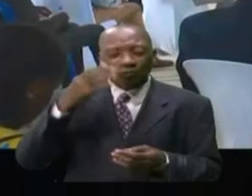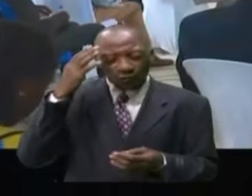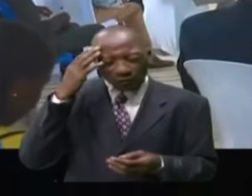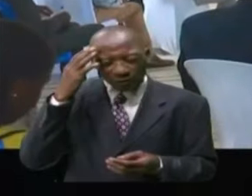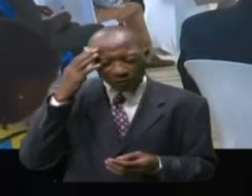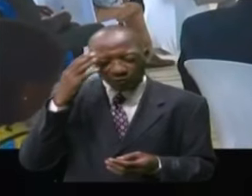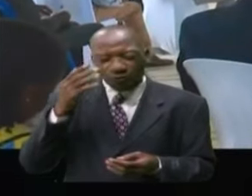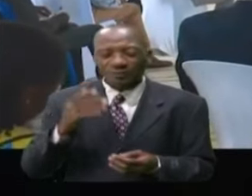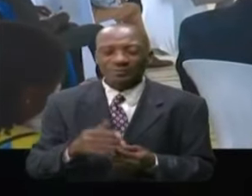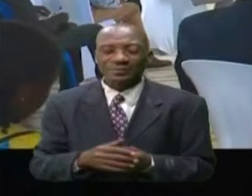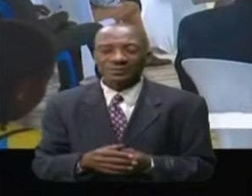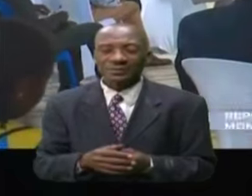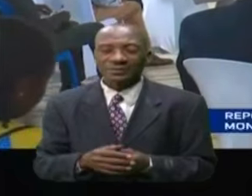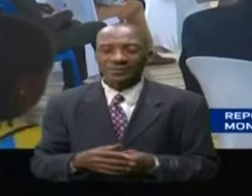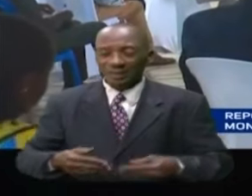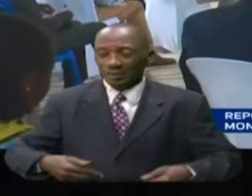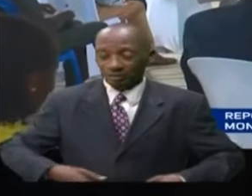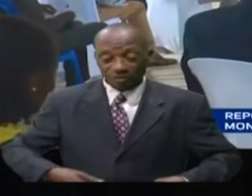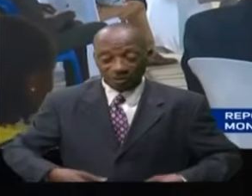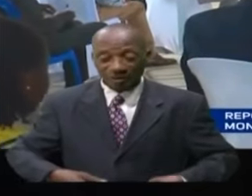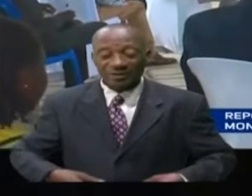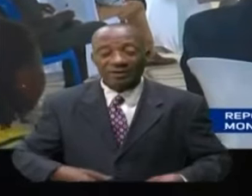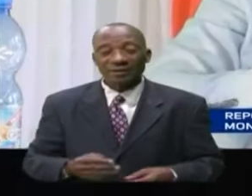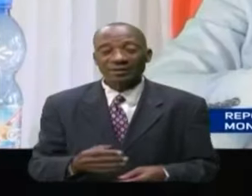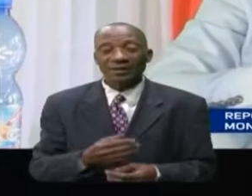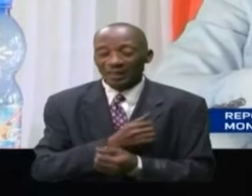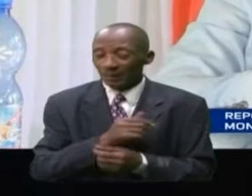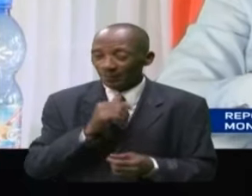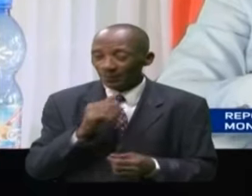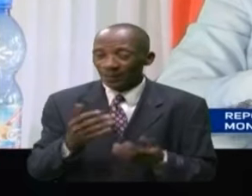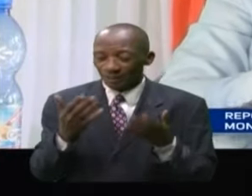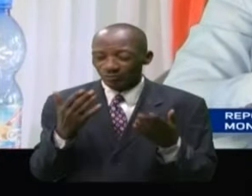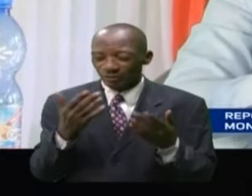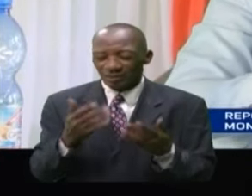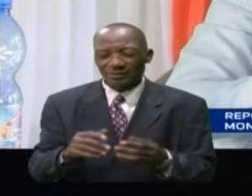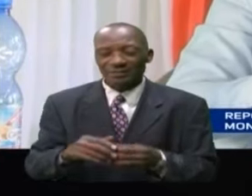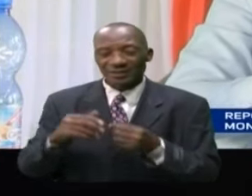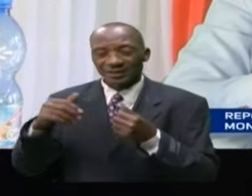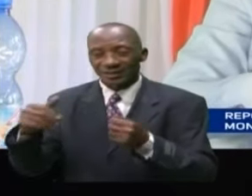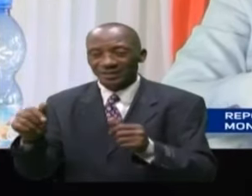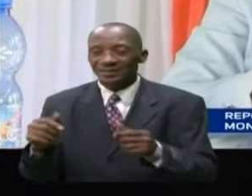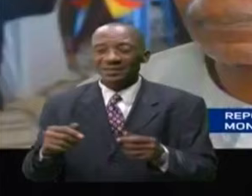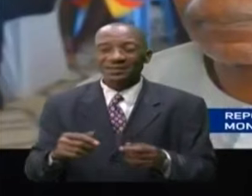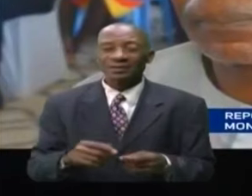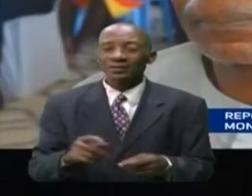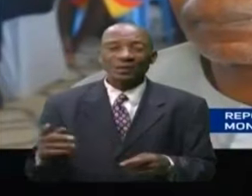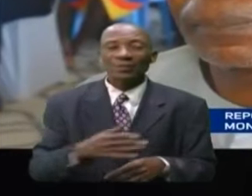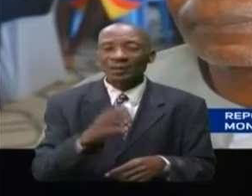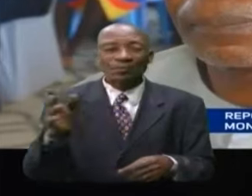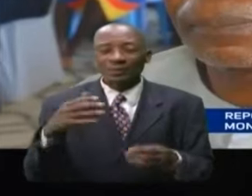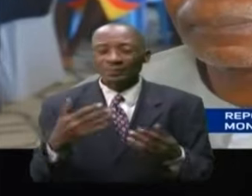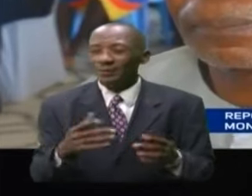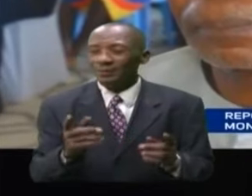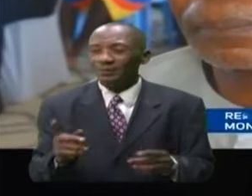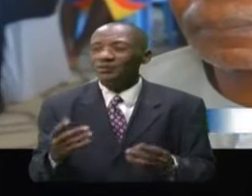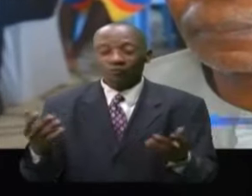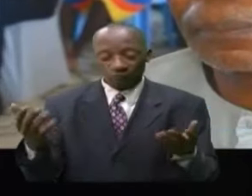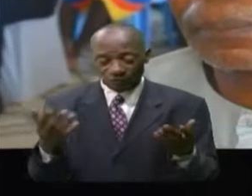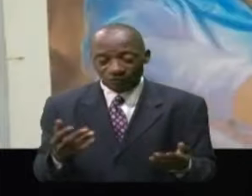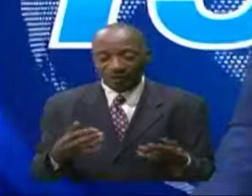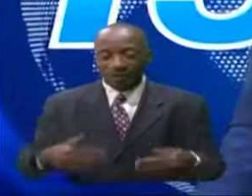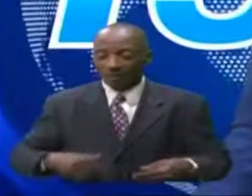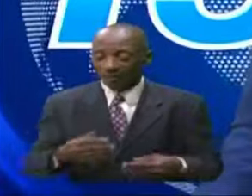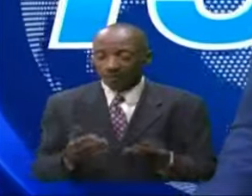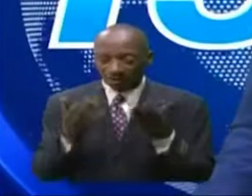travers la RDC, favorisant ainsi une réflexion profonde et une prise de conscience collective pour des choix plus